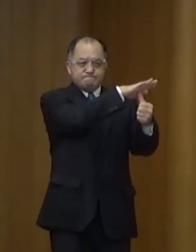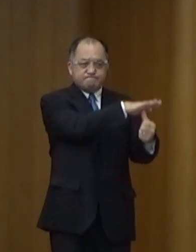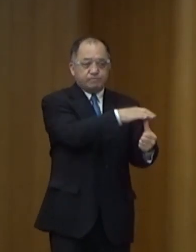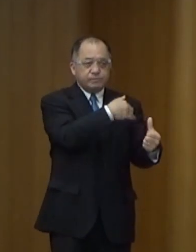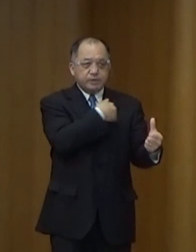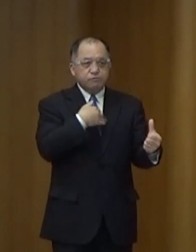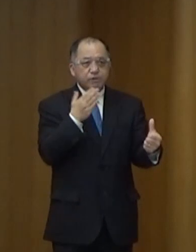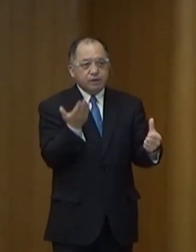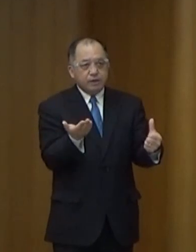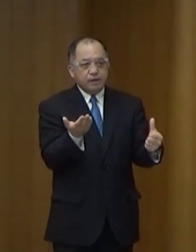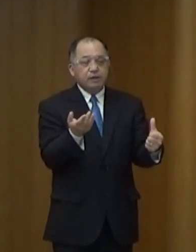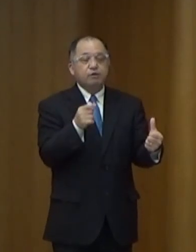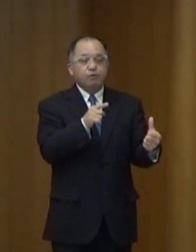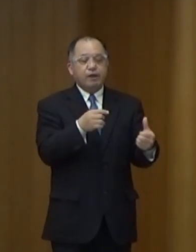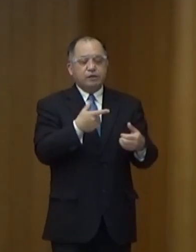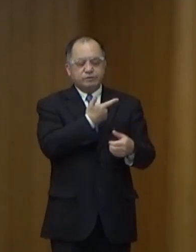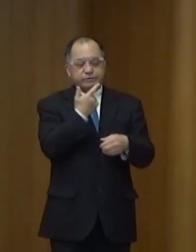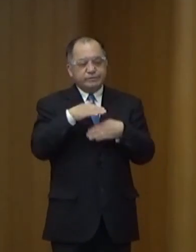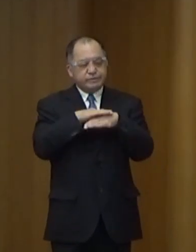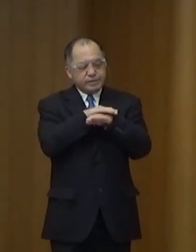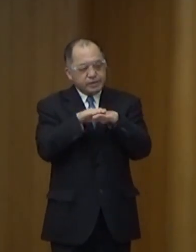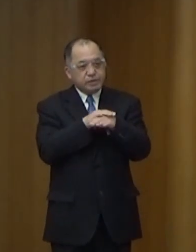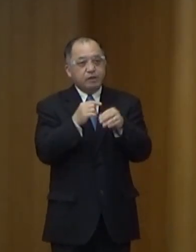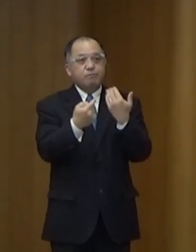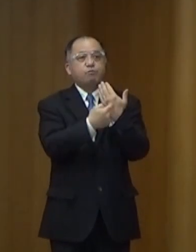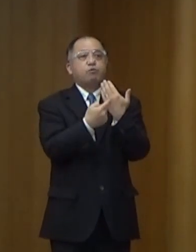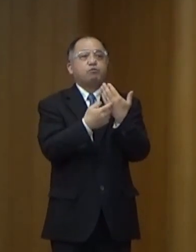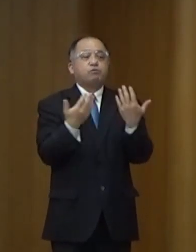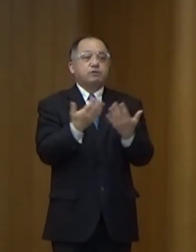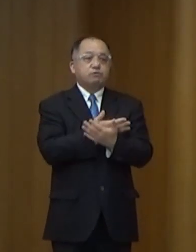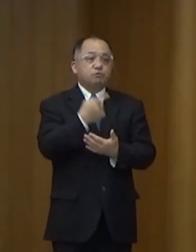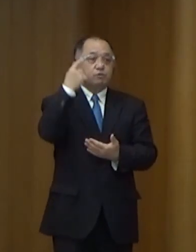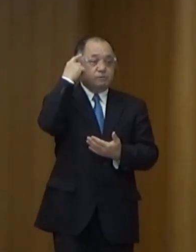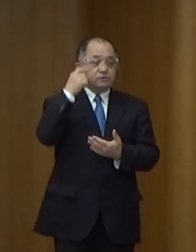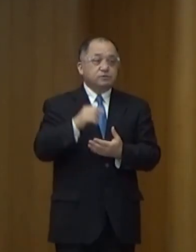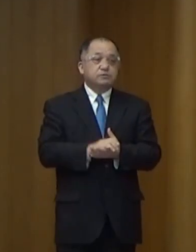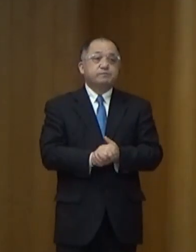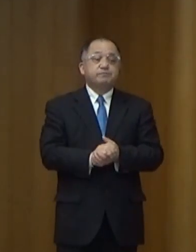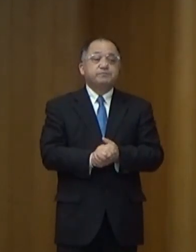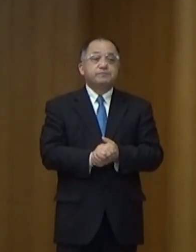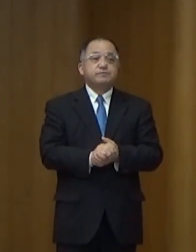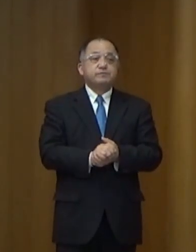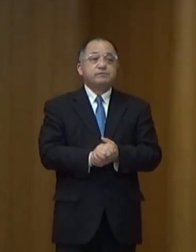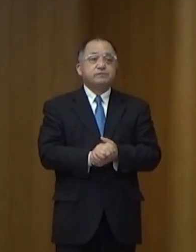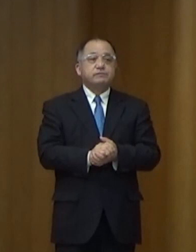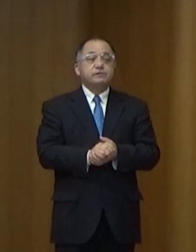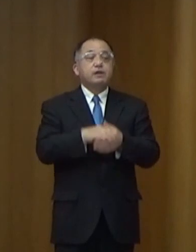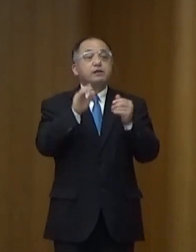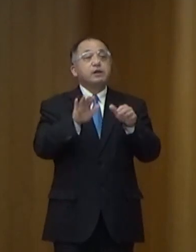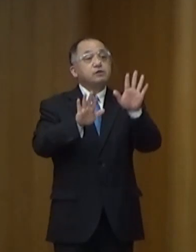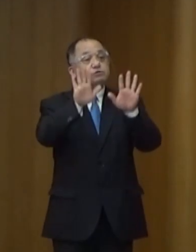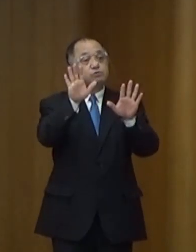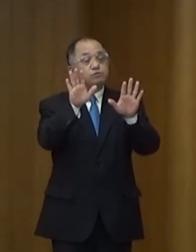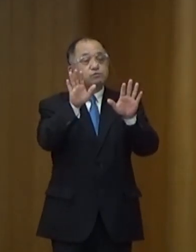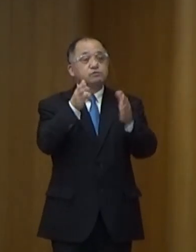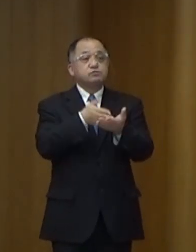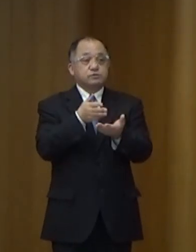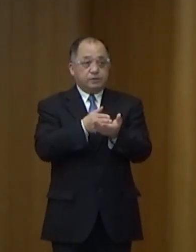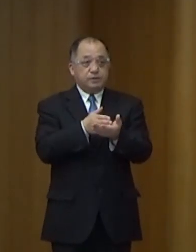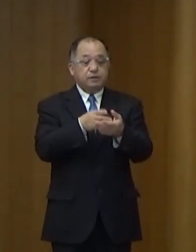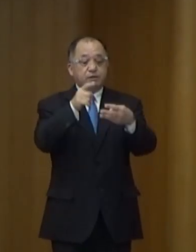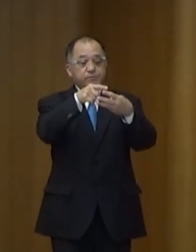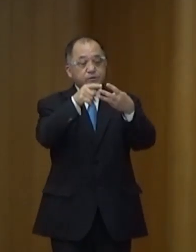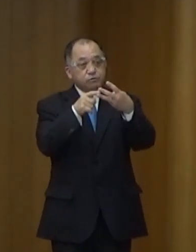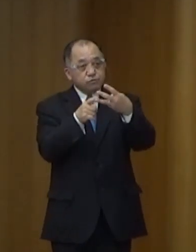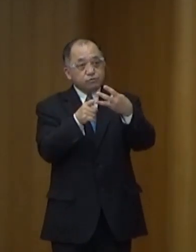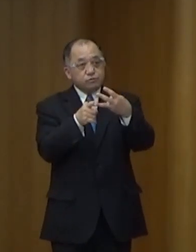かというのが重要なポイントになっているというところであります。現状の状況について3つの側面